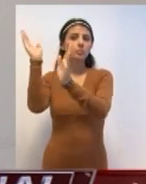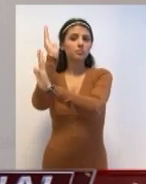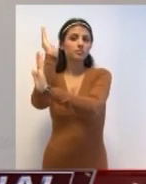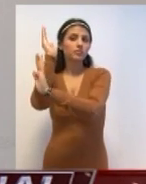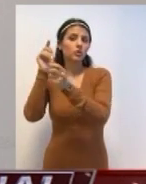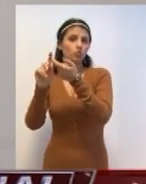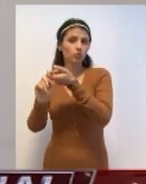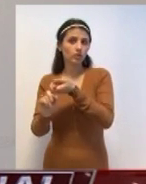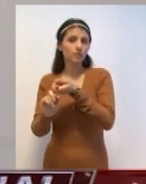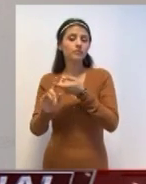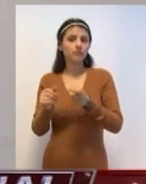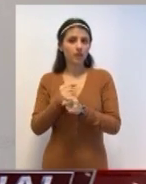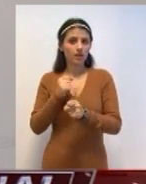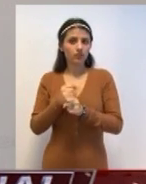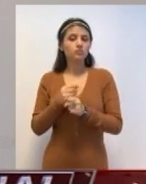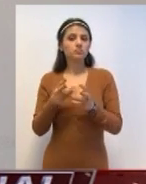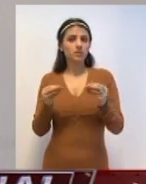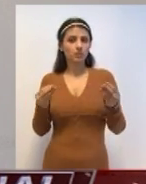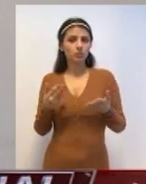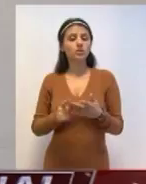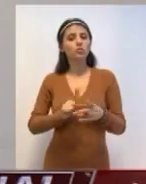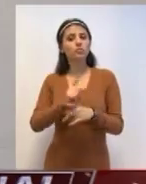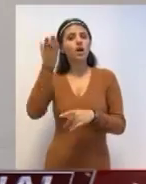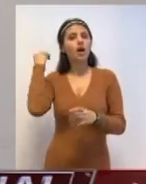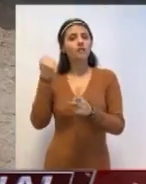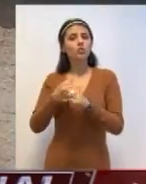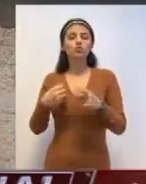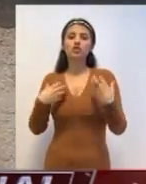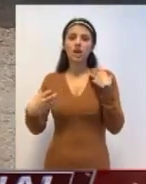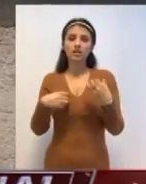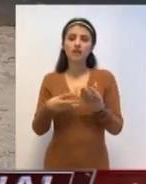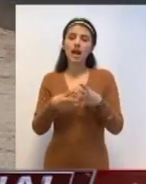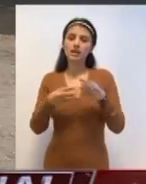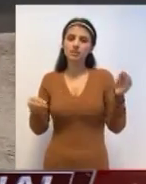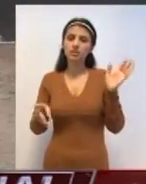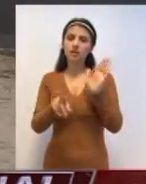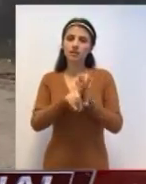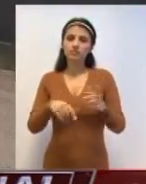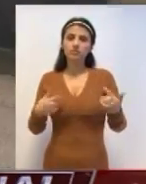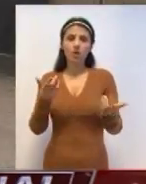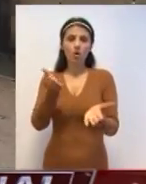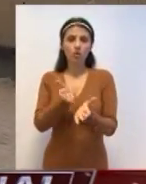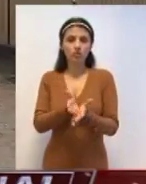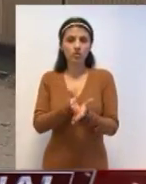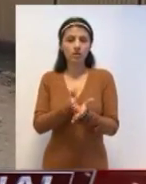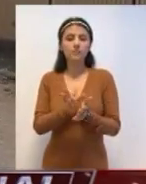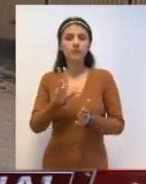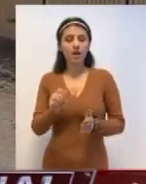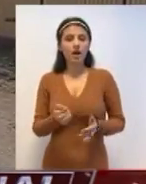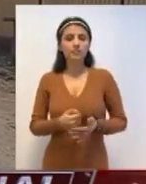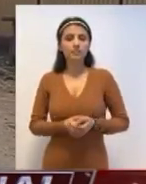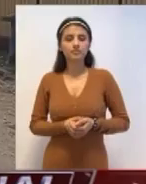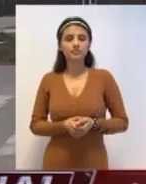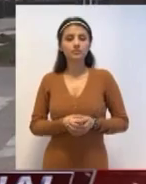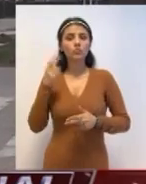extravilane, pe tronsoanele stabilite în ședințele de Consiliu Local și am respectat aceste hotărâri ale Consiliului Local.